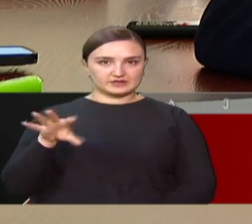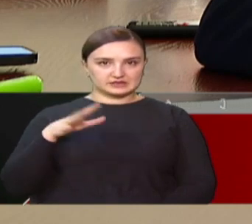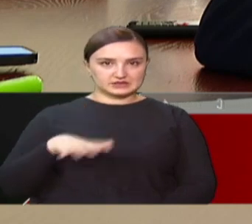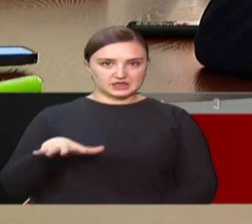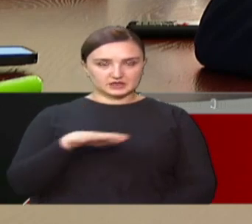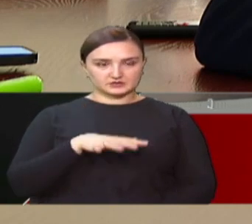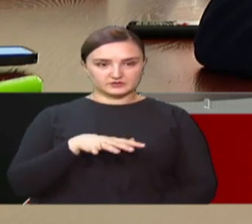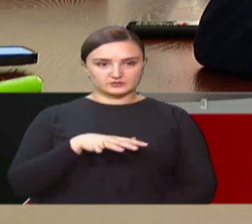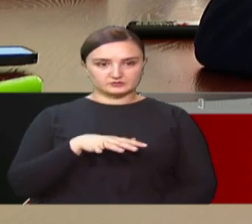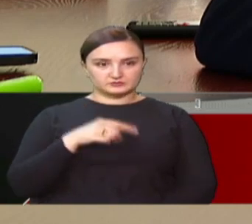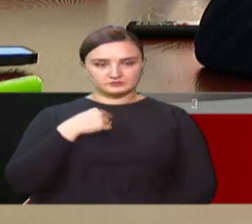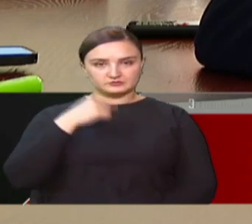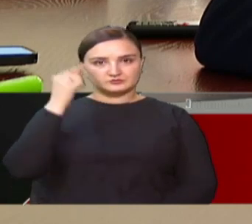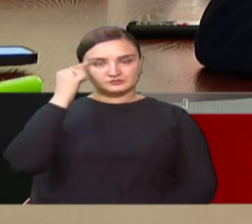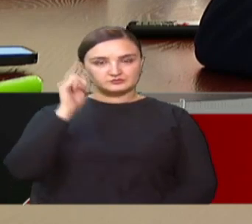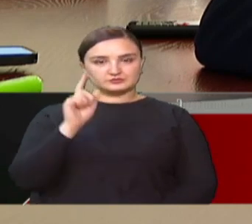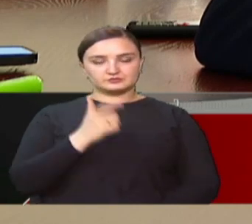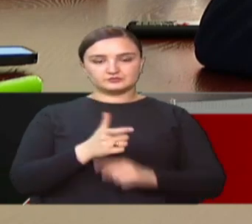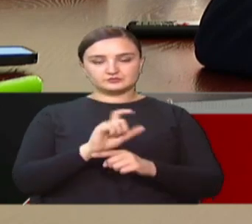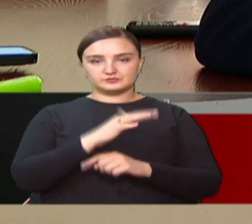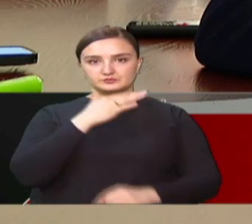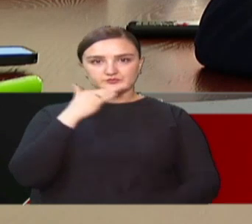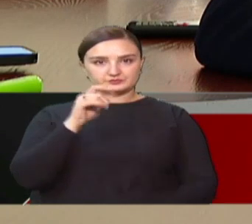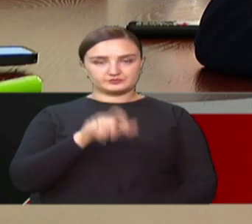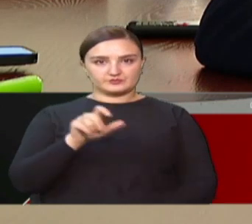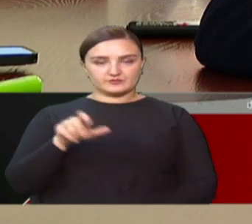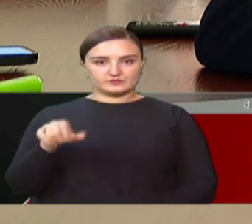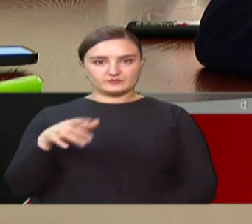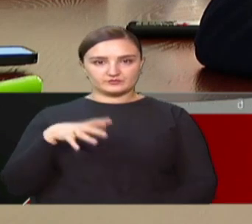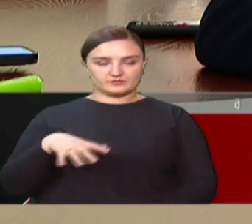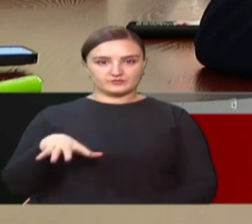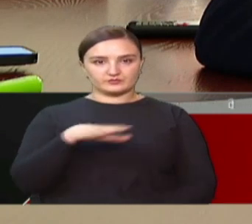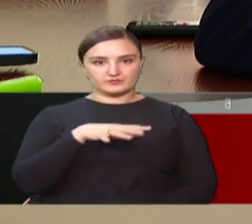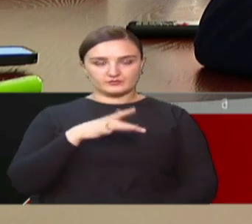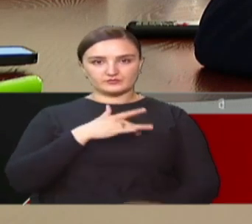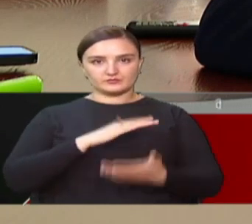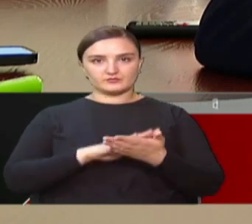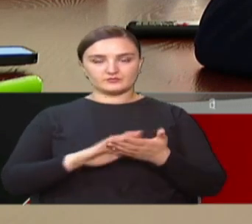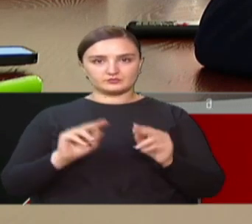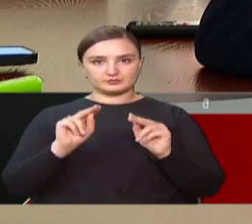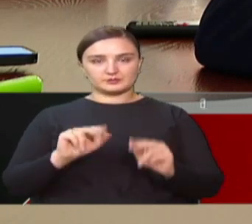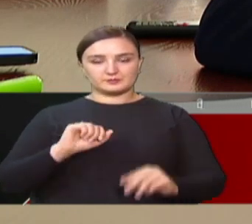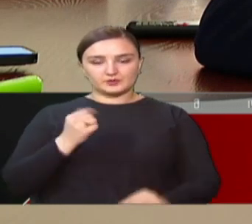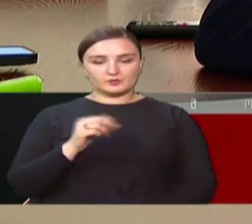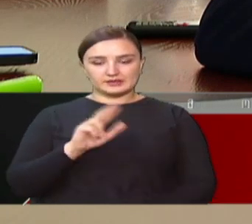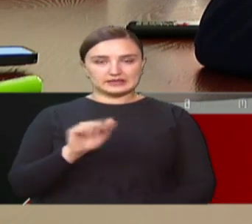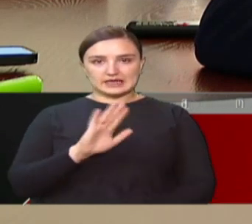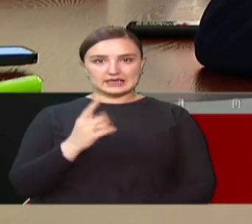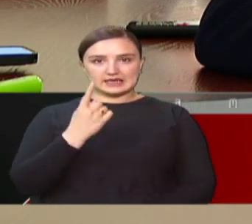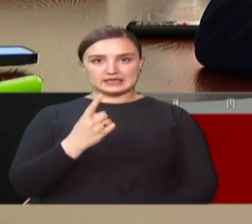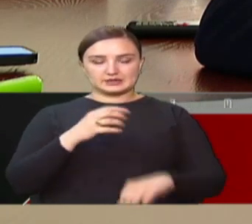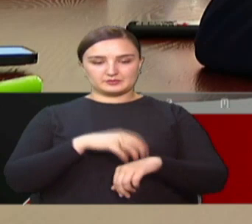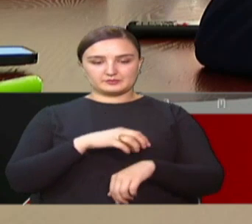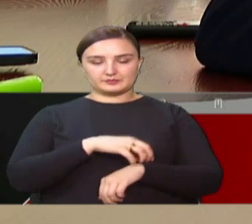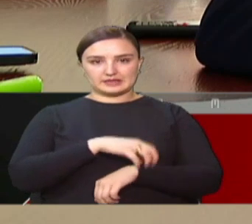საქართველო, მე ვფიქრობ ძალიან ბევრი ადამიანი საქართველოს გულწრფელი მეგობარი და არა ერთი პარტიისა, რა და მით